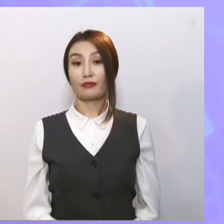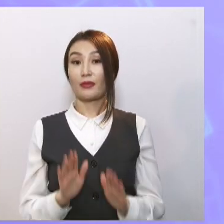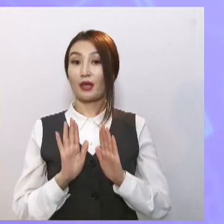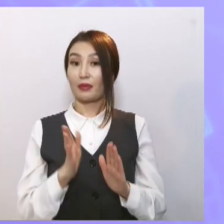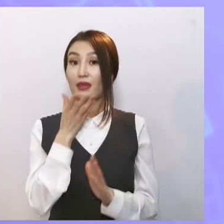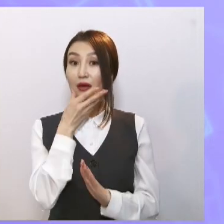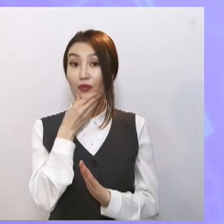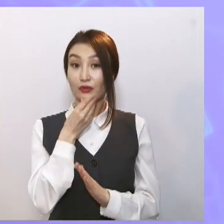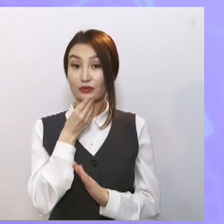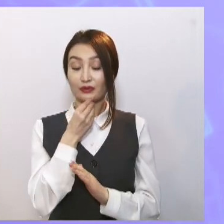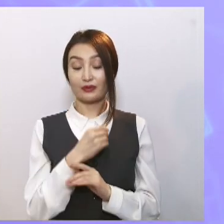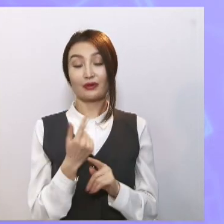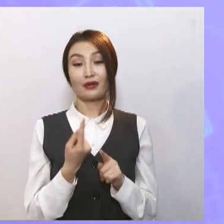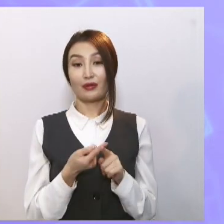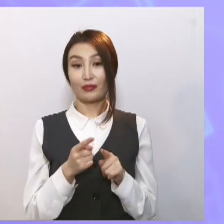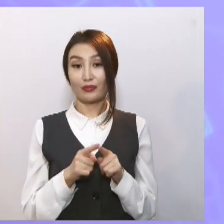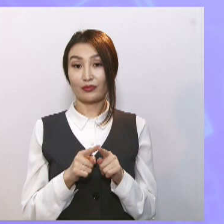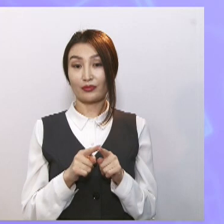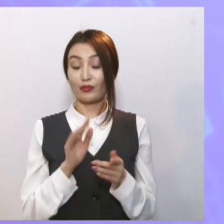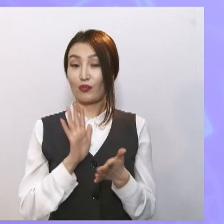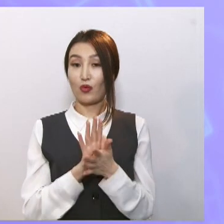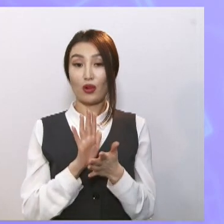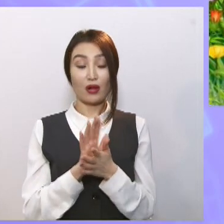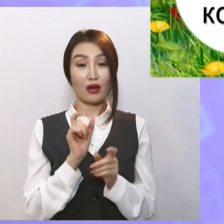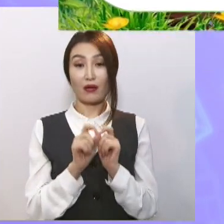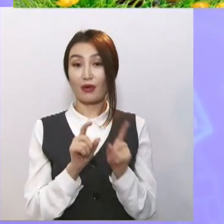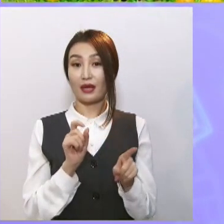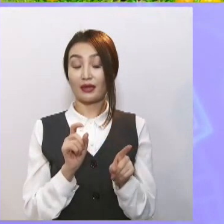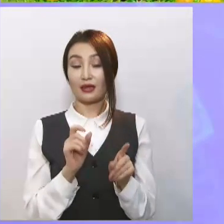Мындай кооздукту булгабай сакташыбыз керек.